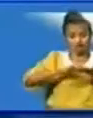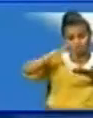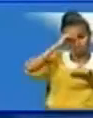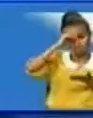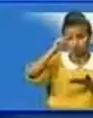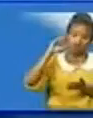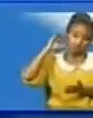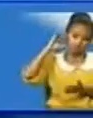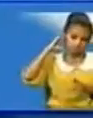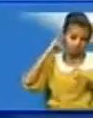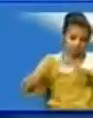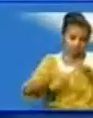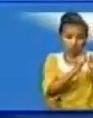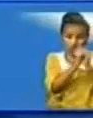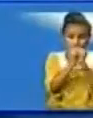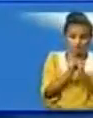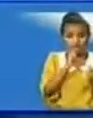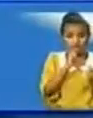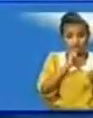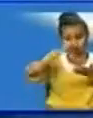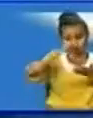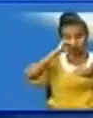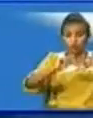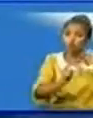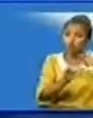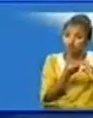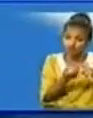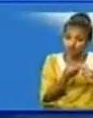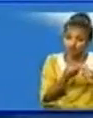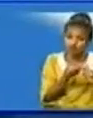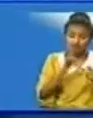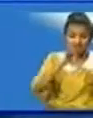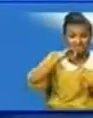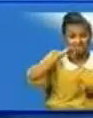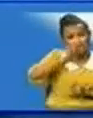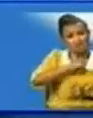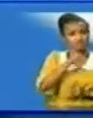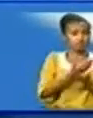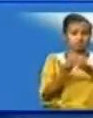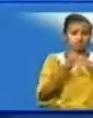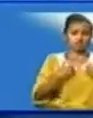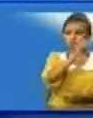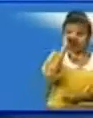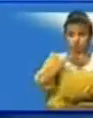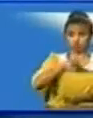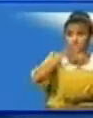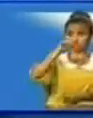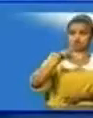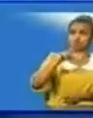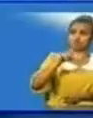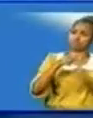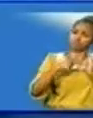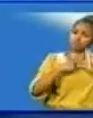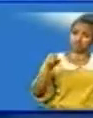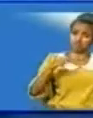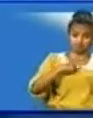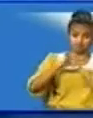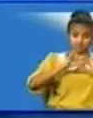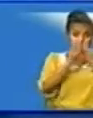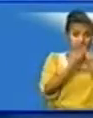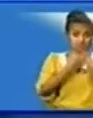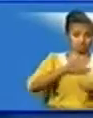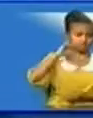ሁኔታ ነው ብዙ ጊዜ እንትን ያለው እንጂ ለምን ተማርከኝ የሚለው ሰው አጋጥሞሃል ለምን ምልክት ቋንቋቻል ምን ያረግልሃል ብዙ ጊዜ ይጠይቁኛል